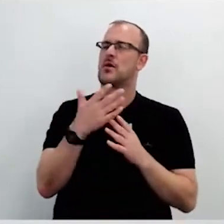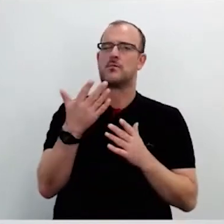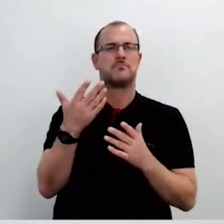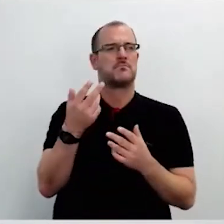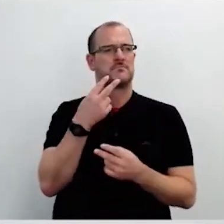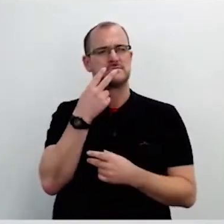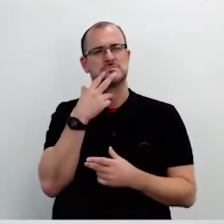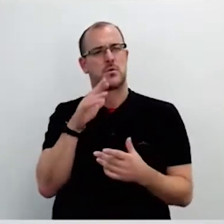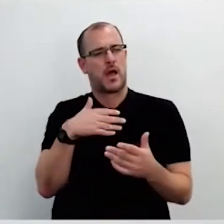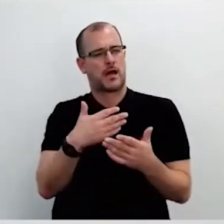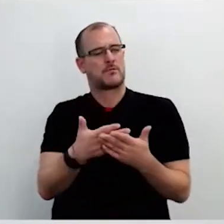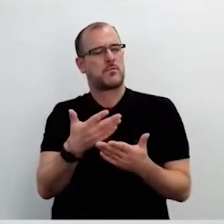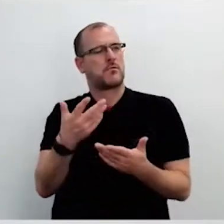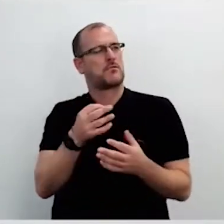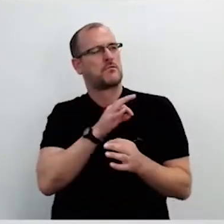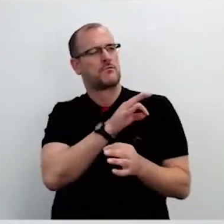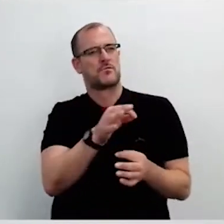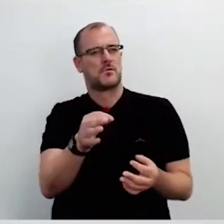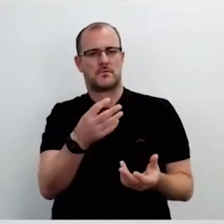Telekommunikationsanbieterin?